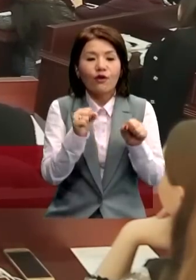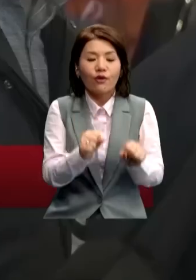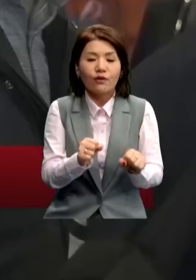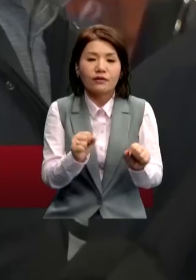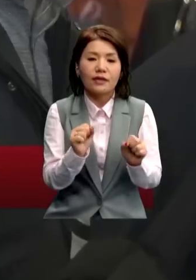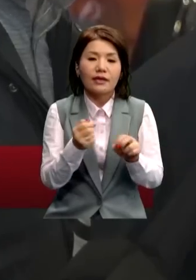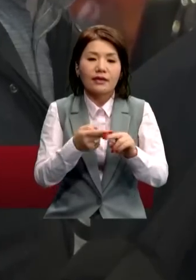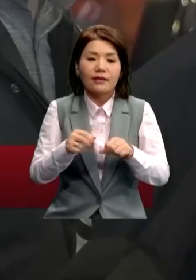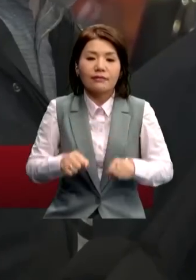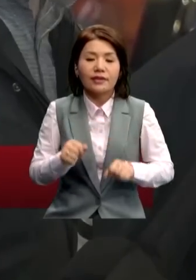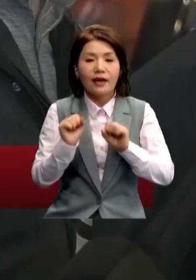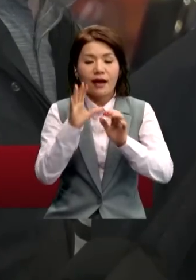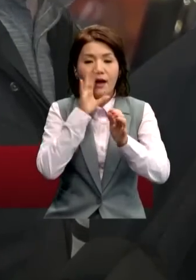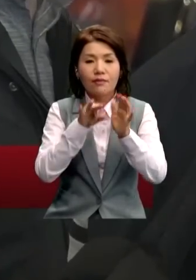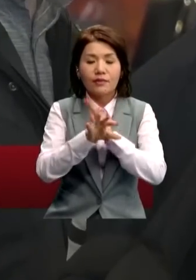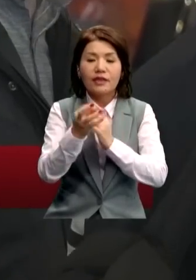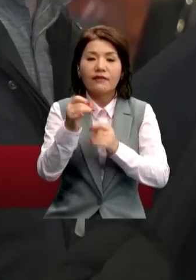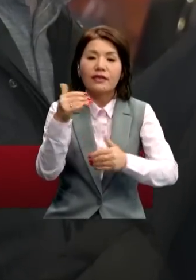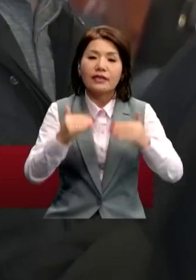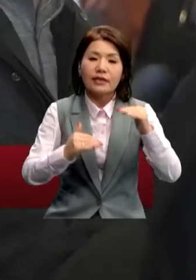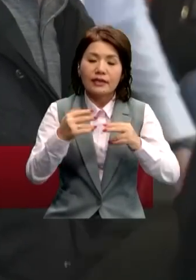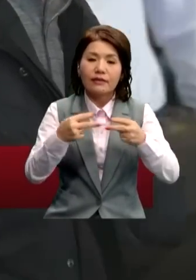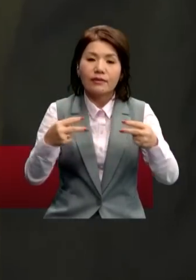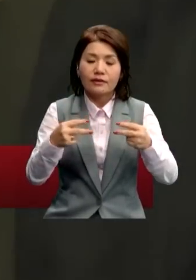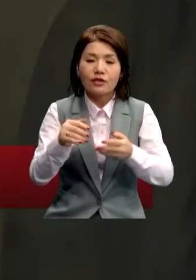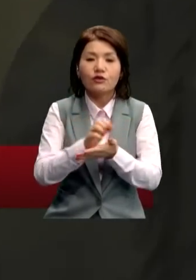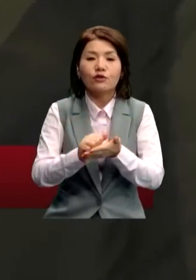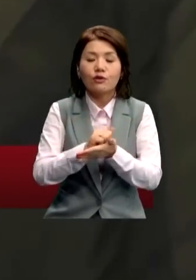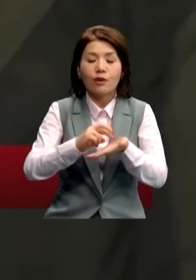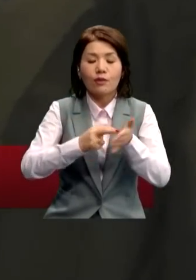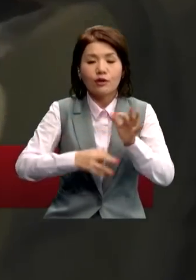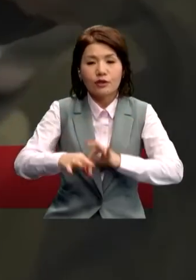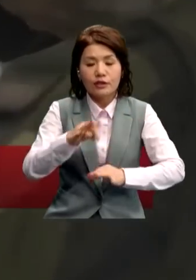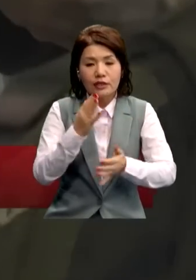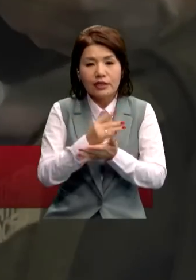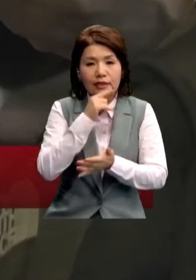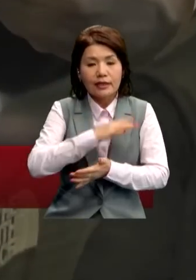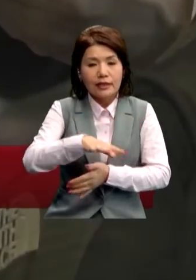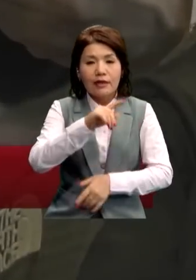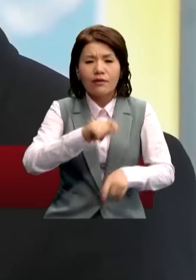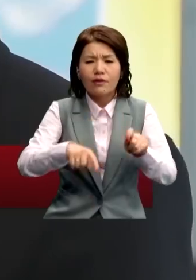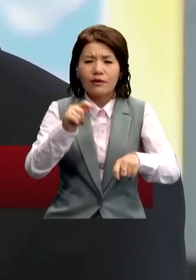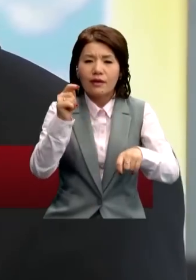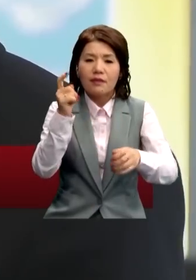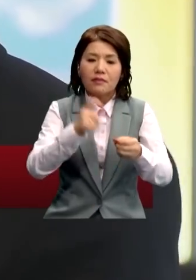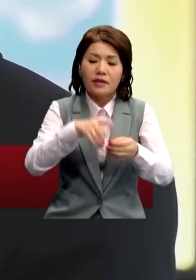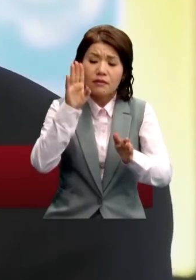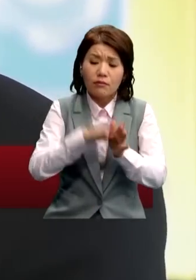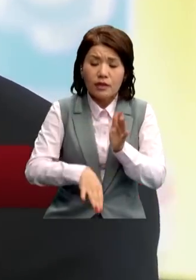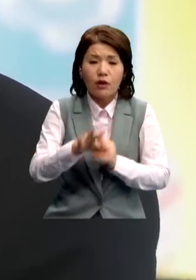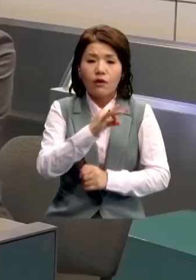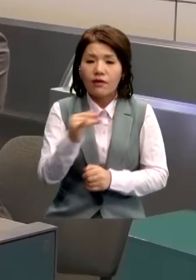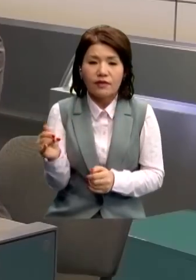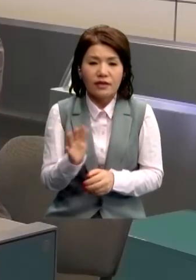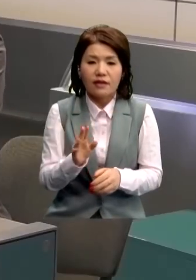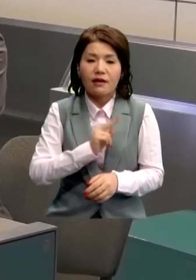және өңірлер арасындағы демографиялық теңсіздікті жоюды көздейді бұл жоба. Оның үстіне көрші елдерден келіп тіркеусіз бейресми жұмыс істеп